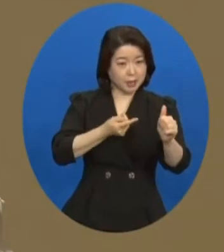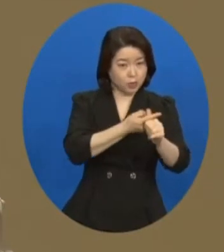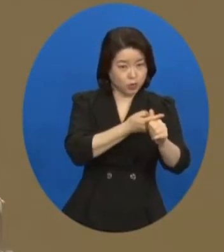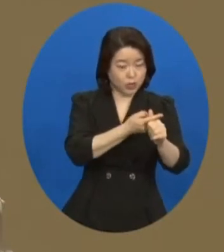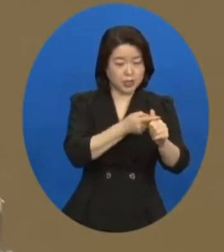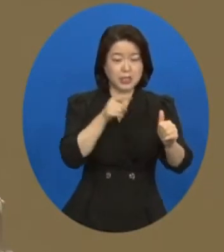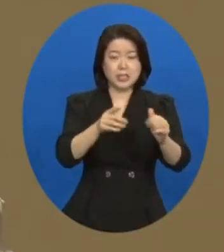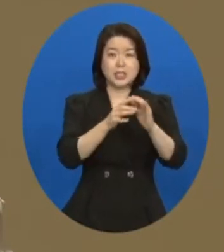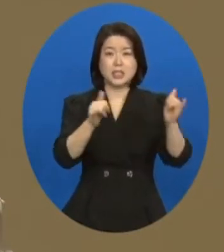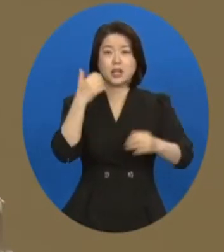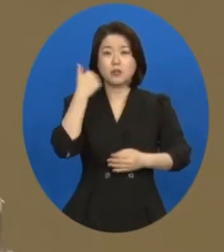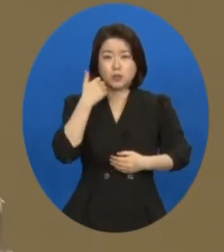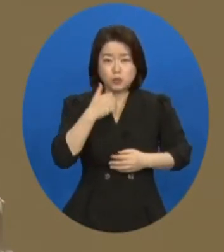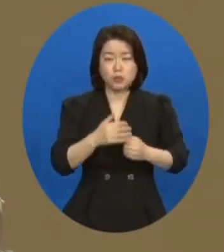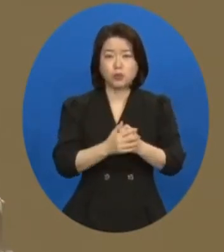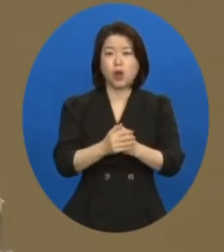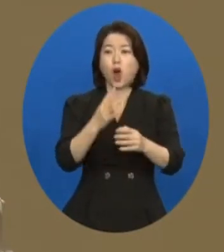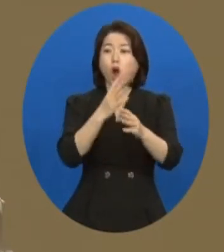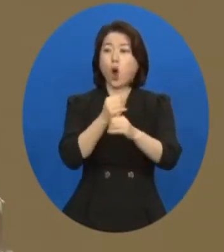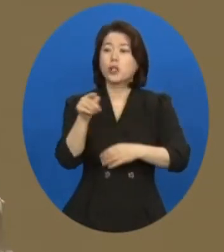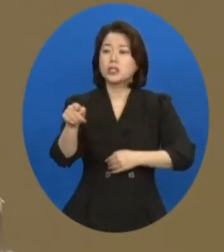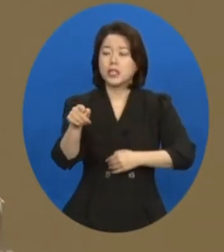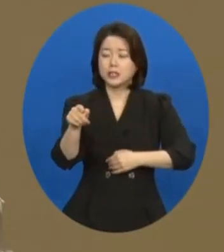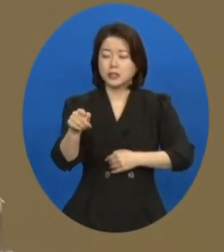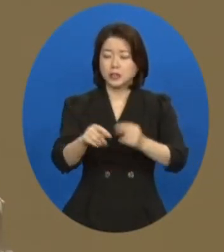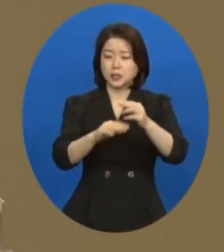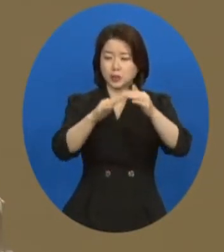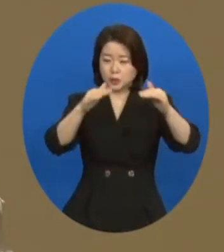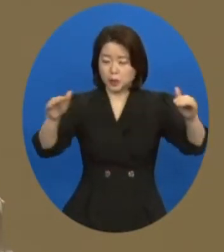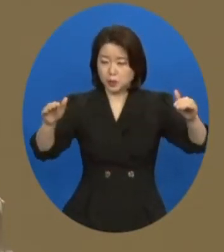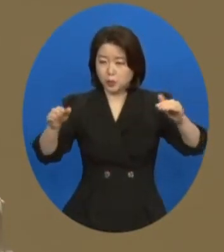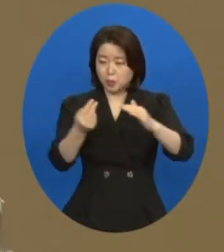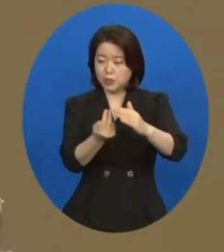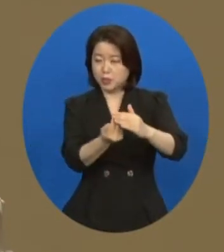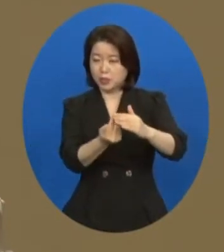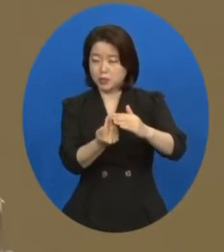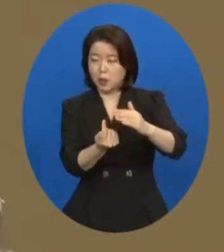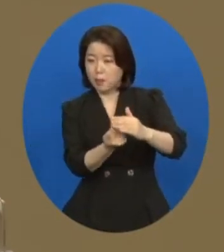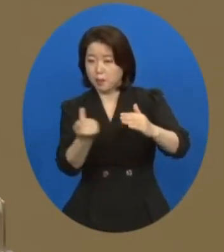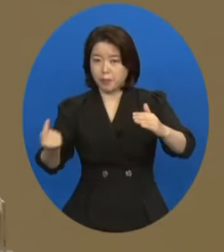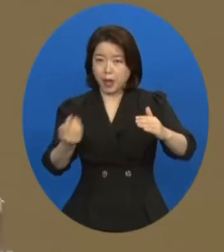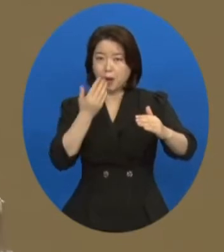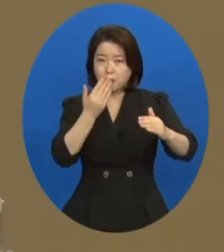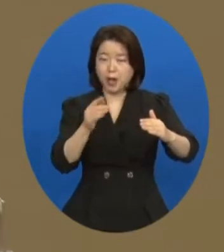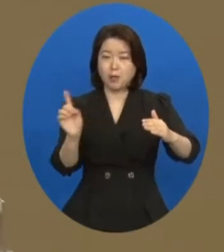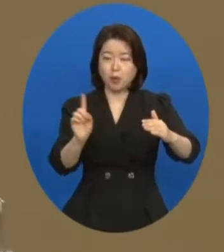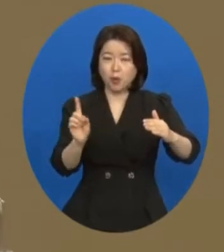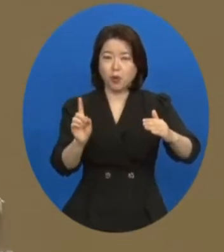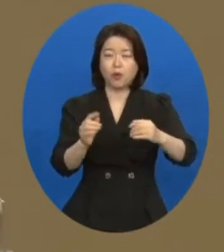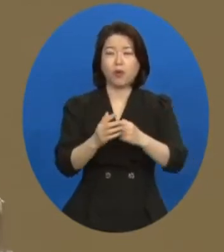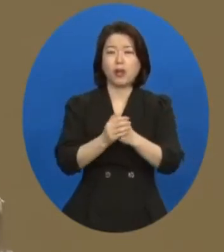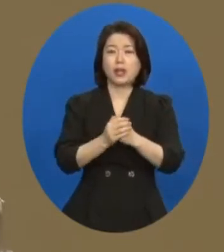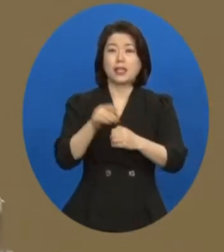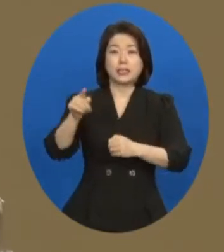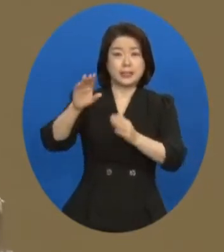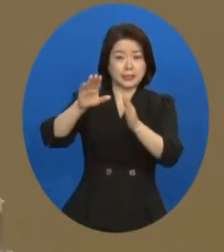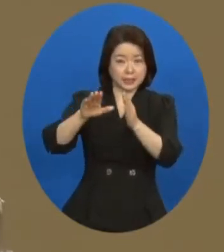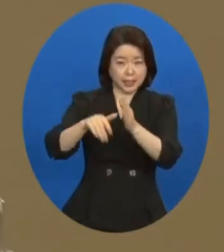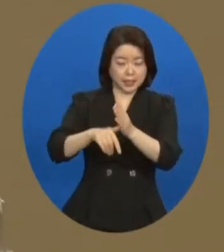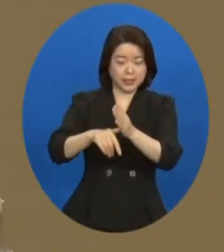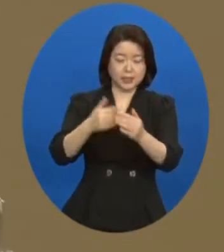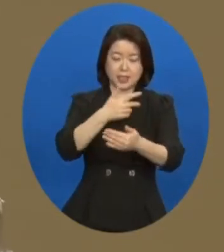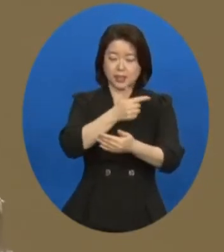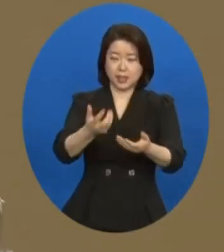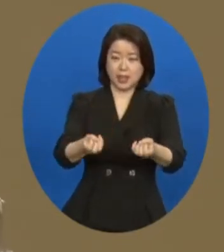사람이 언제 그 도피 성에서 나올 수 있느냐 며 는 그 당시에 개의 재수 상의